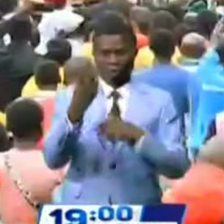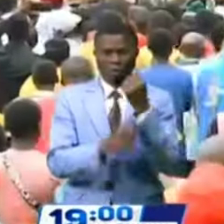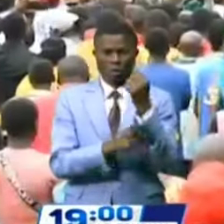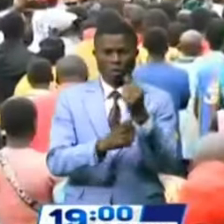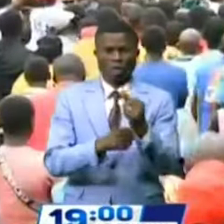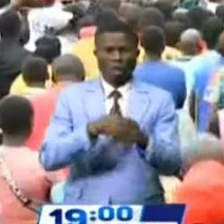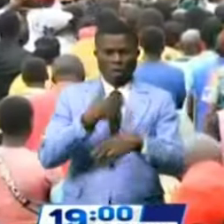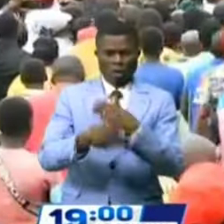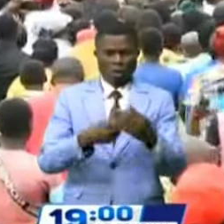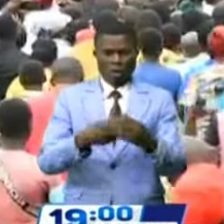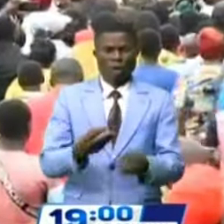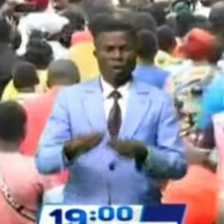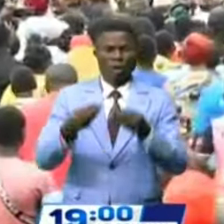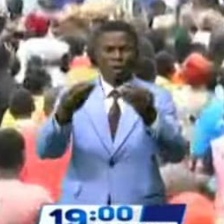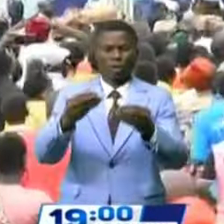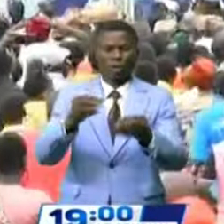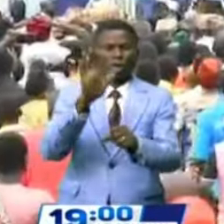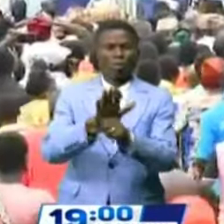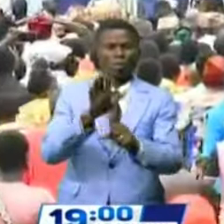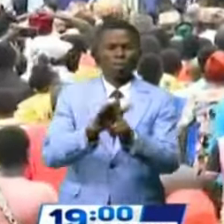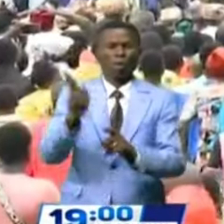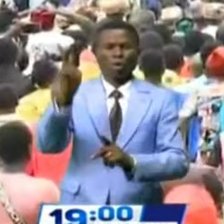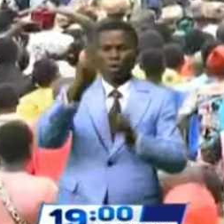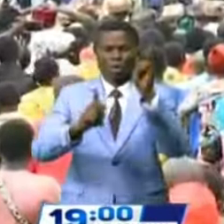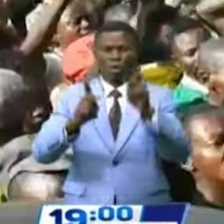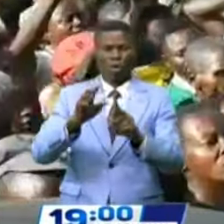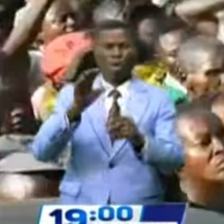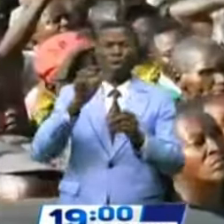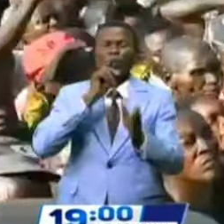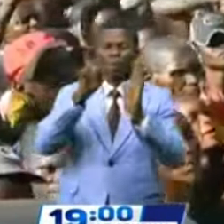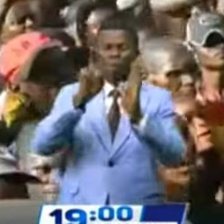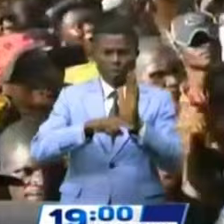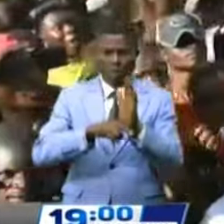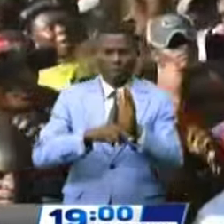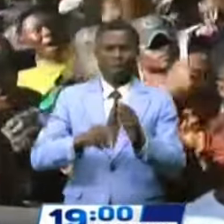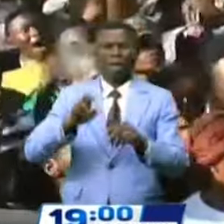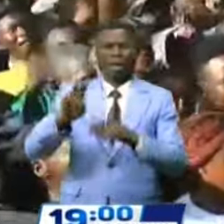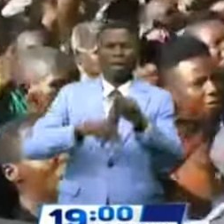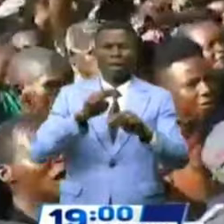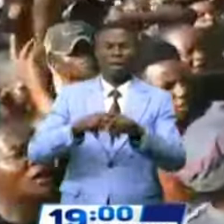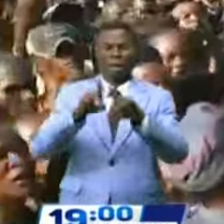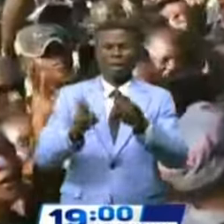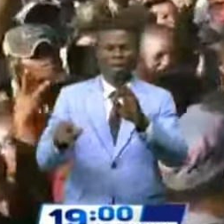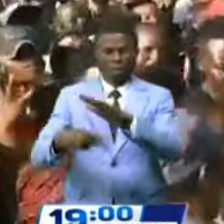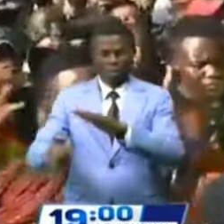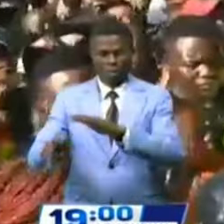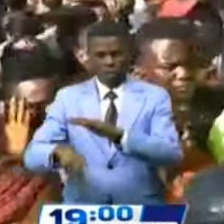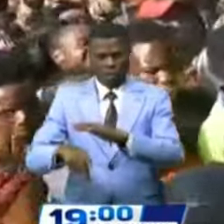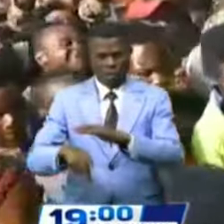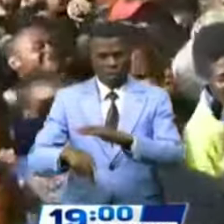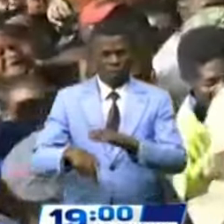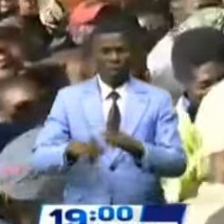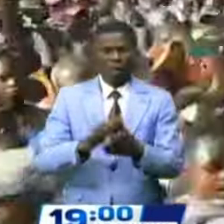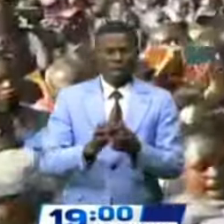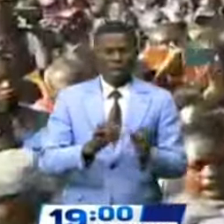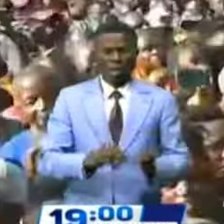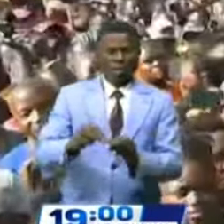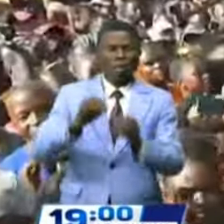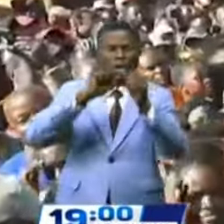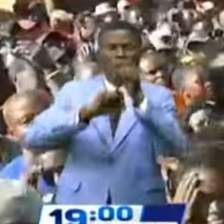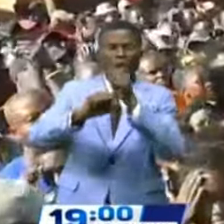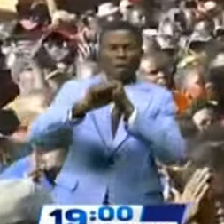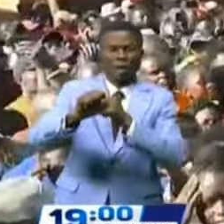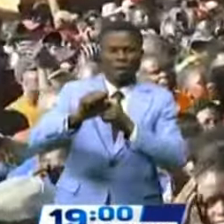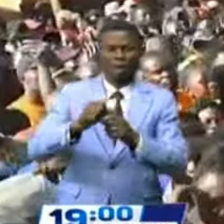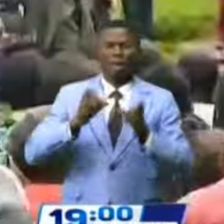dans la course pour lui offrir une majorité à tous les niveaux du Parlement, tant national que provincial, ne tarissent pas de stratégie de campagne.